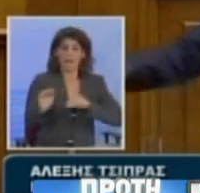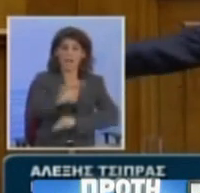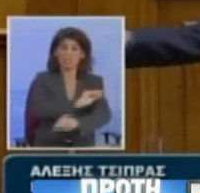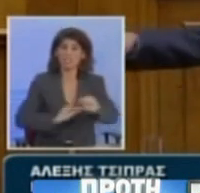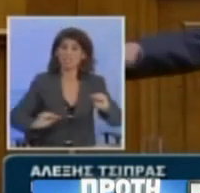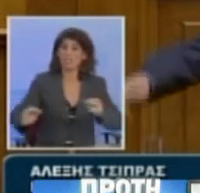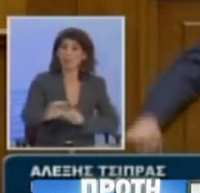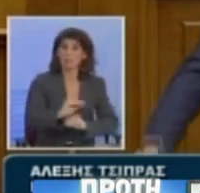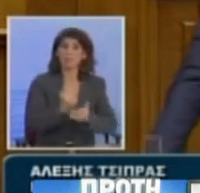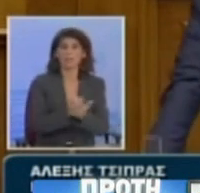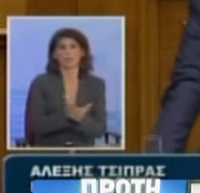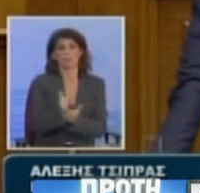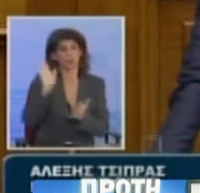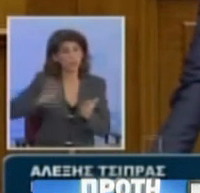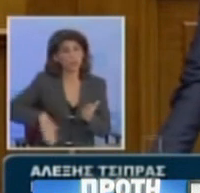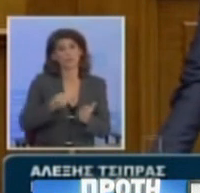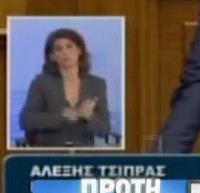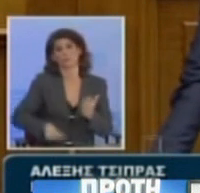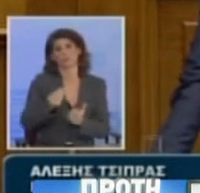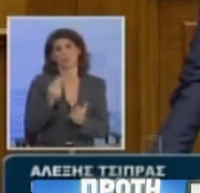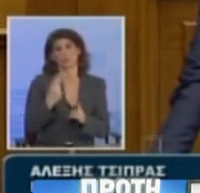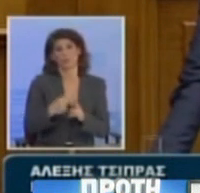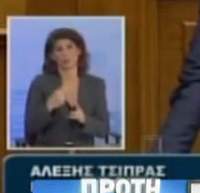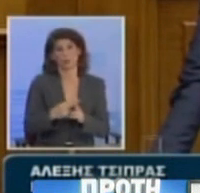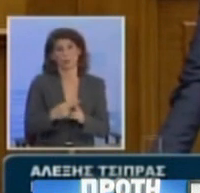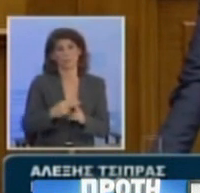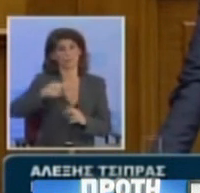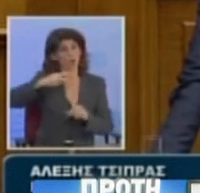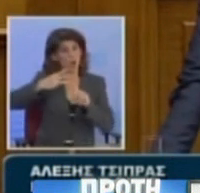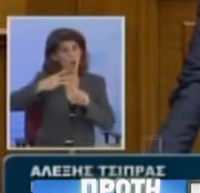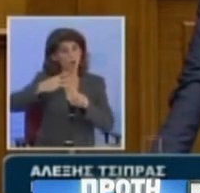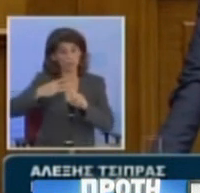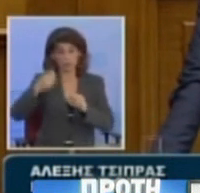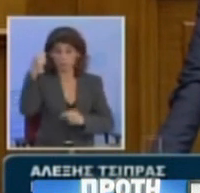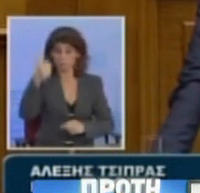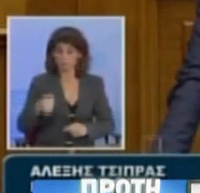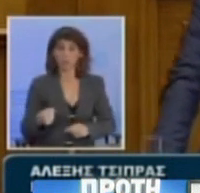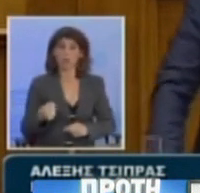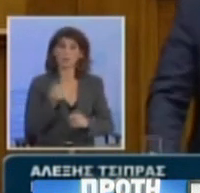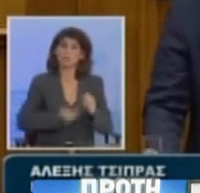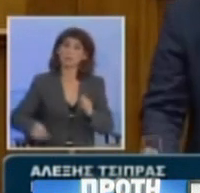δικαιοσύνη. Άφησα όμως για το τέλος το πιο σημαντικό. Ο τρίτος πυλώνας είναι ο πιο σημαντικός.